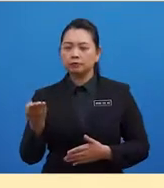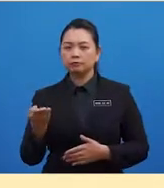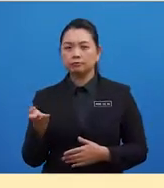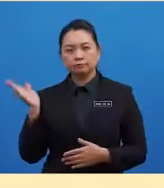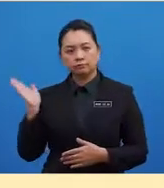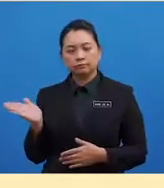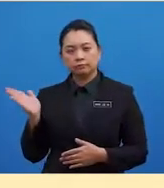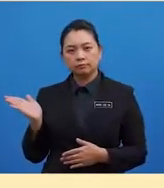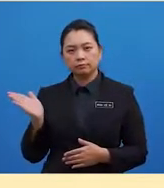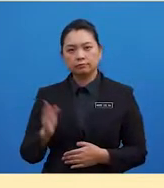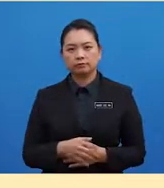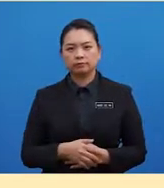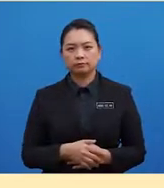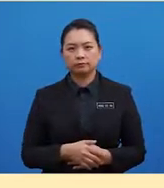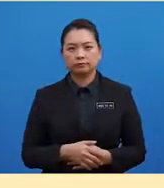ini.